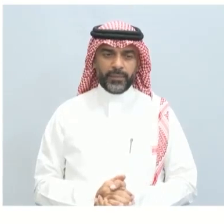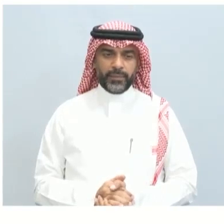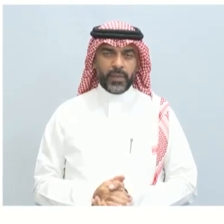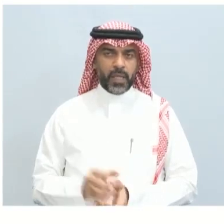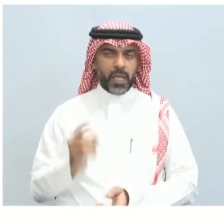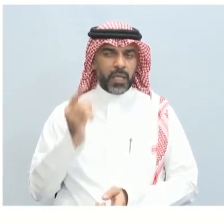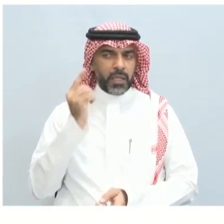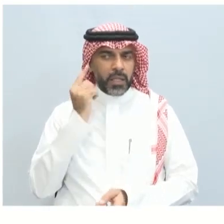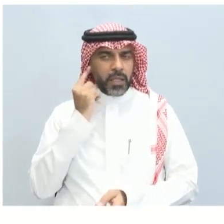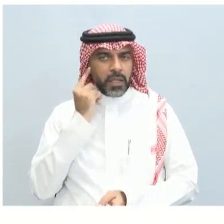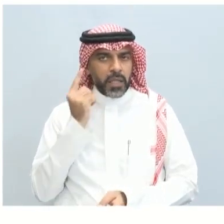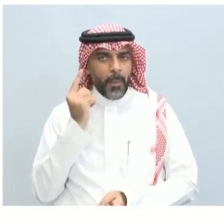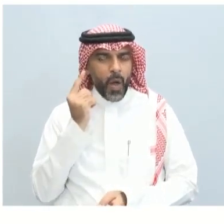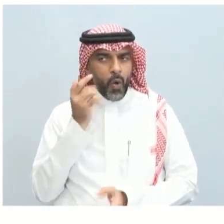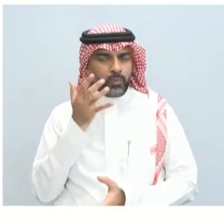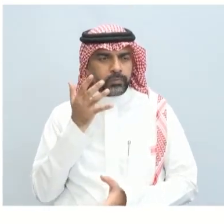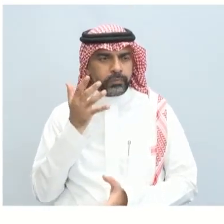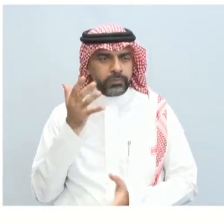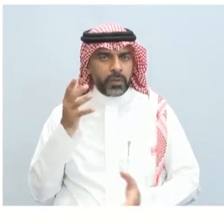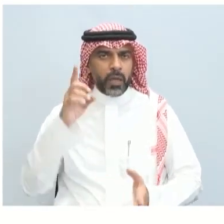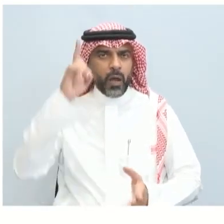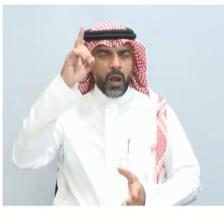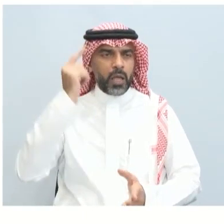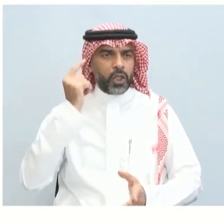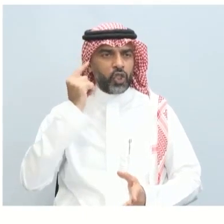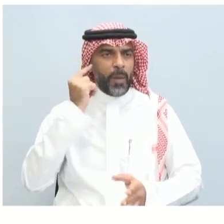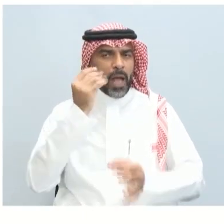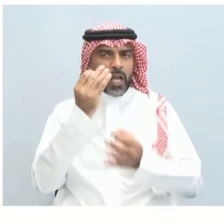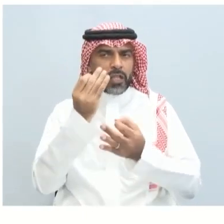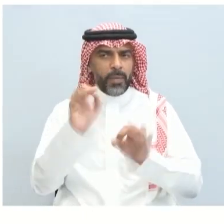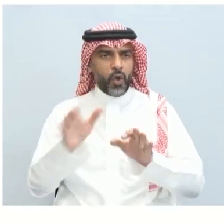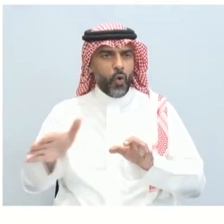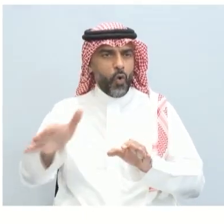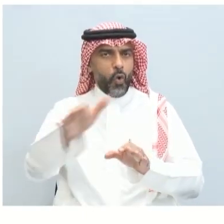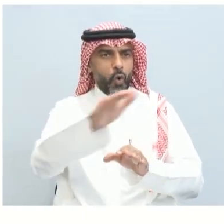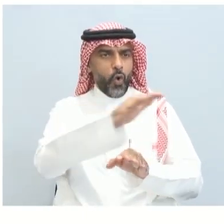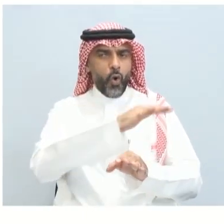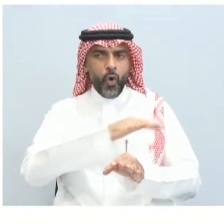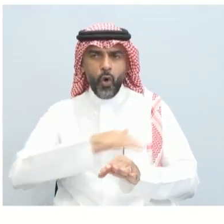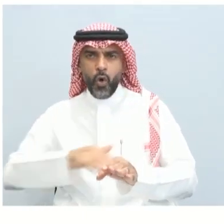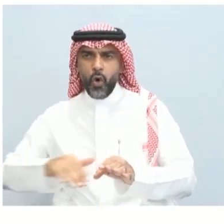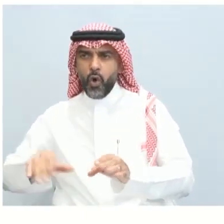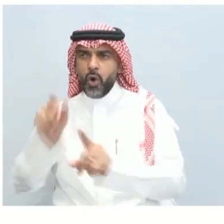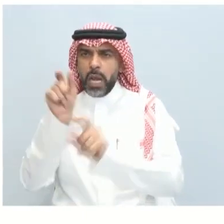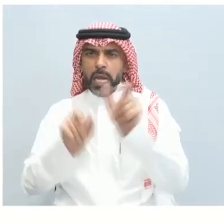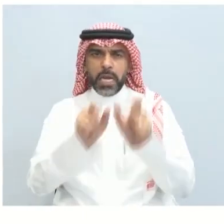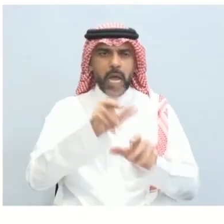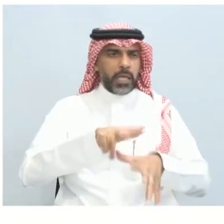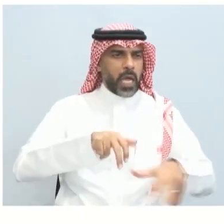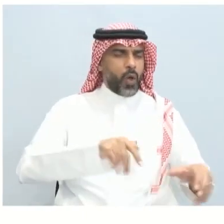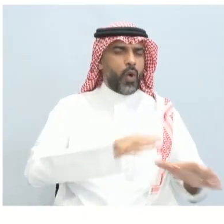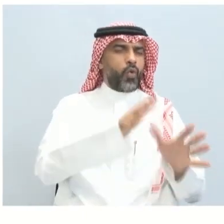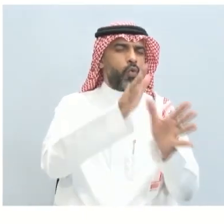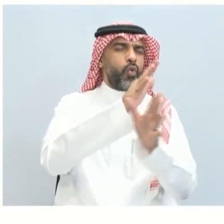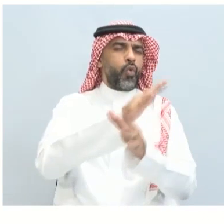السمع الواسع الذي يسمع الله عز وجل به جميع من يدعوه مع القدره على